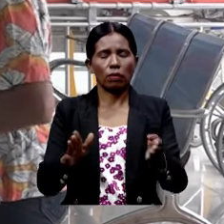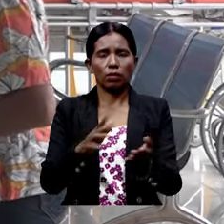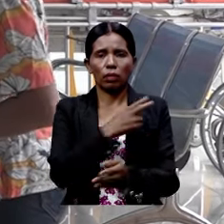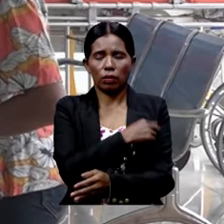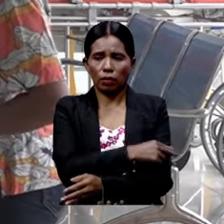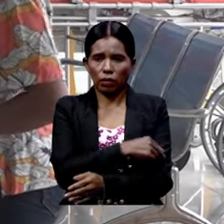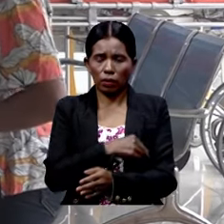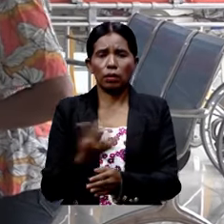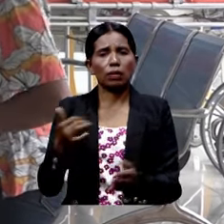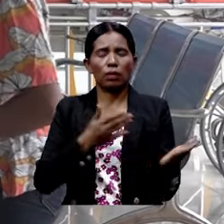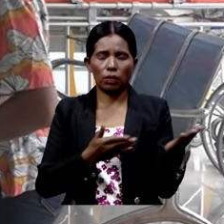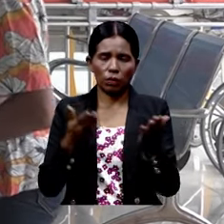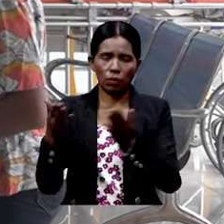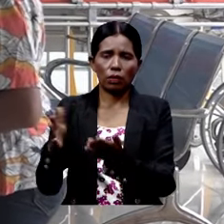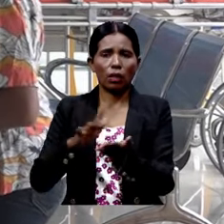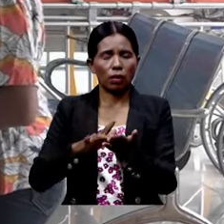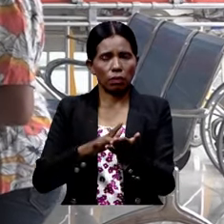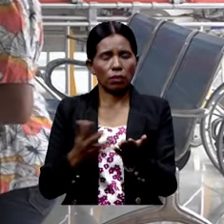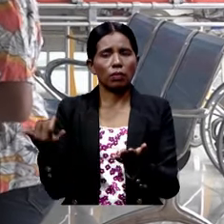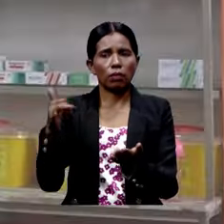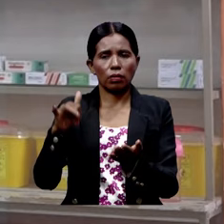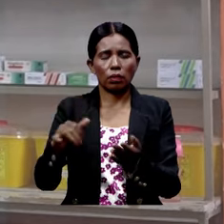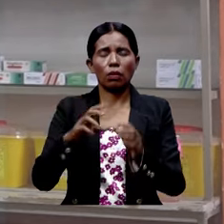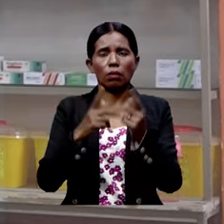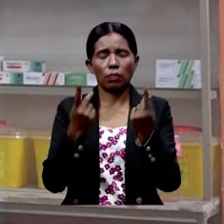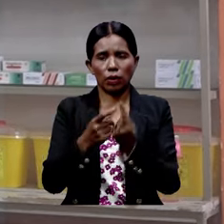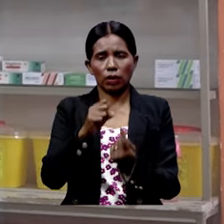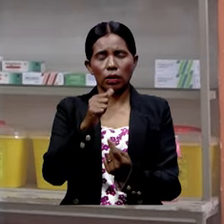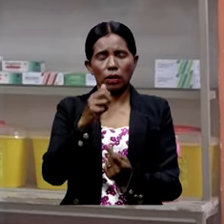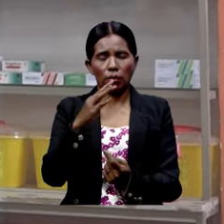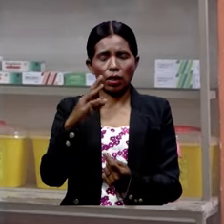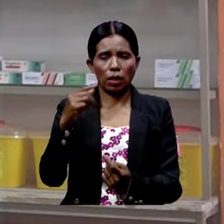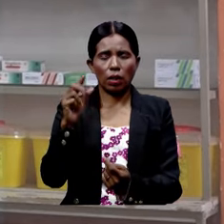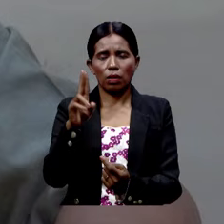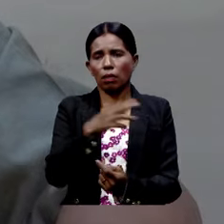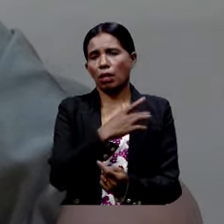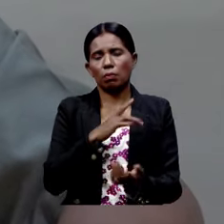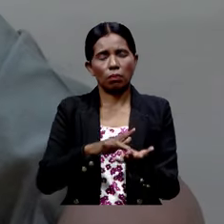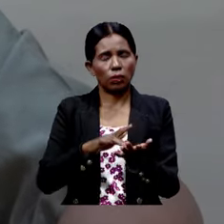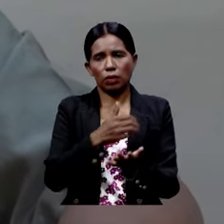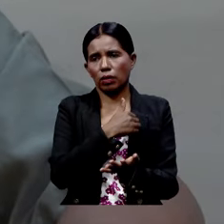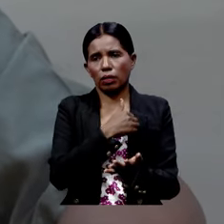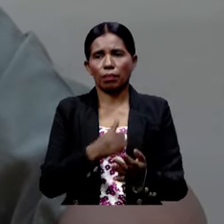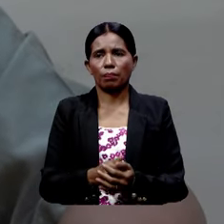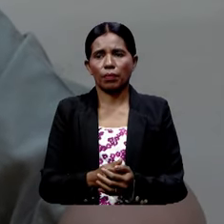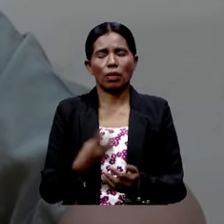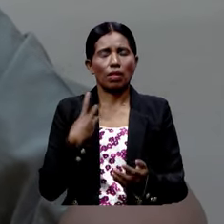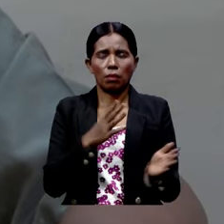explica se era importante consumar a companhia Salimago, mas bem a Imorok Sedau. Proses pembelian